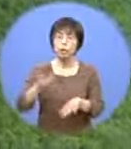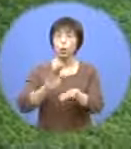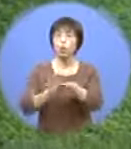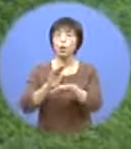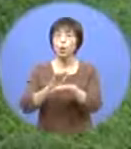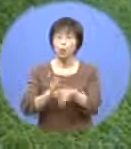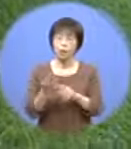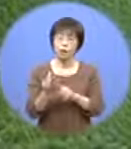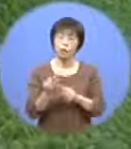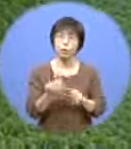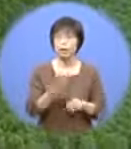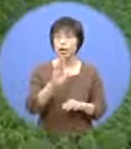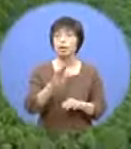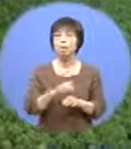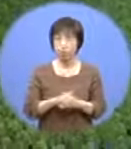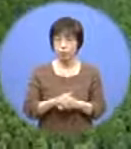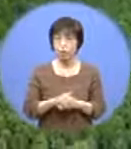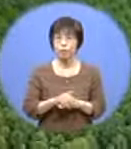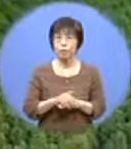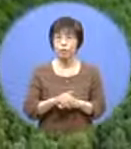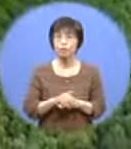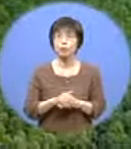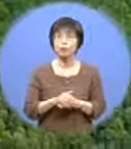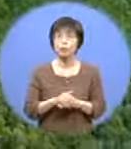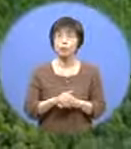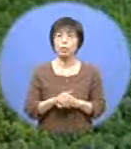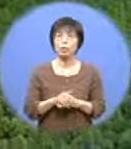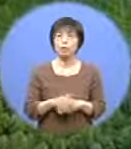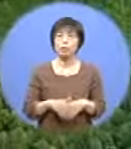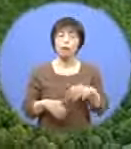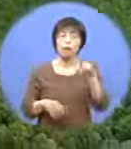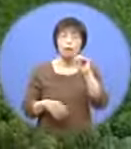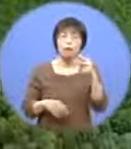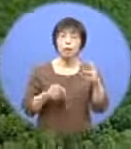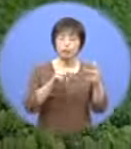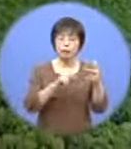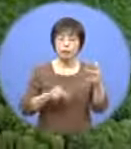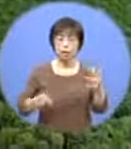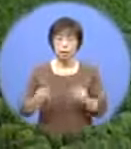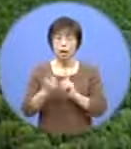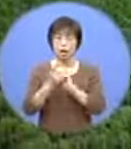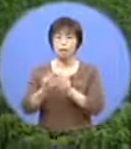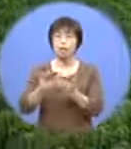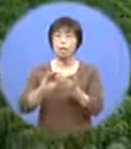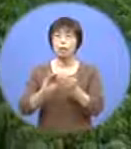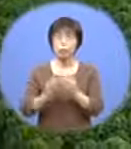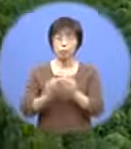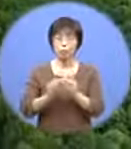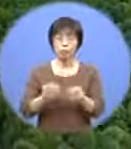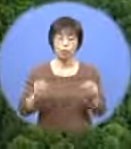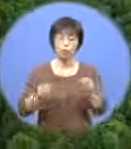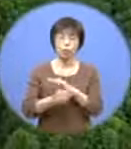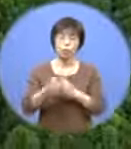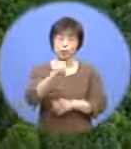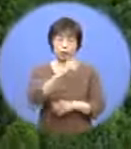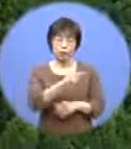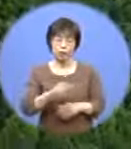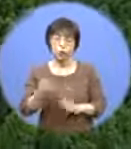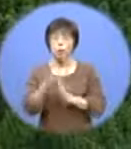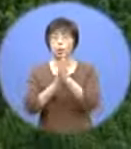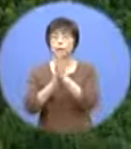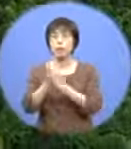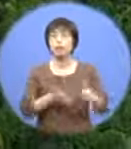のルートがあります。熊野古道大辺地は田辺市から那智勝浦町をつなぐ海沿いの参詣道